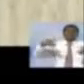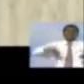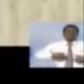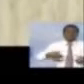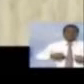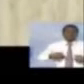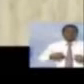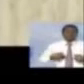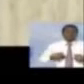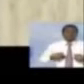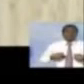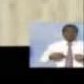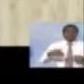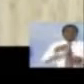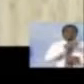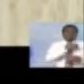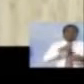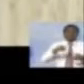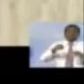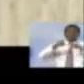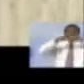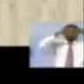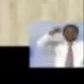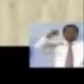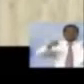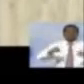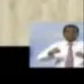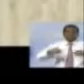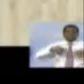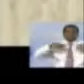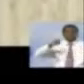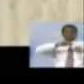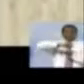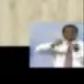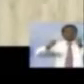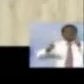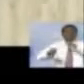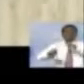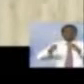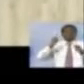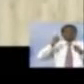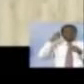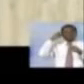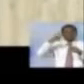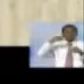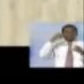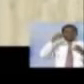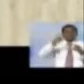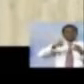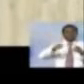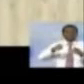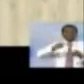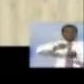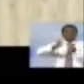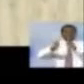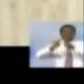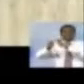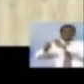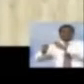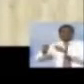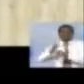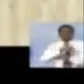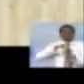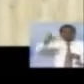jeunes. Un système sanitaire à améliorer en tenant compte des nécessaires innovations.